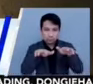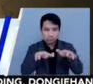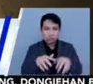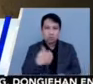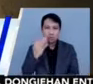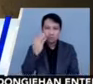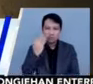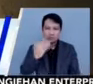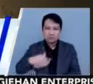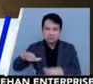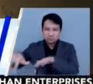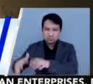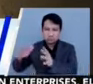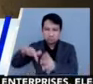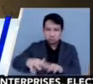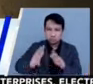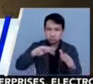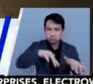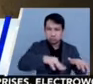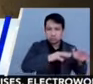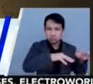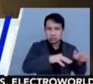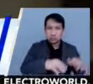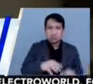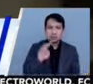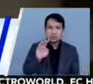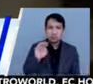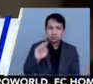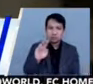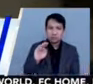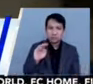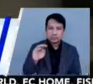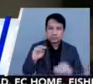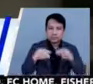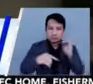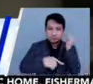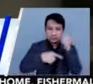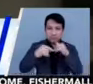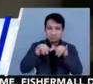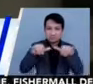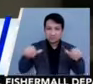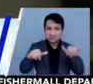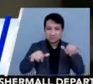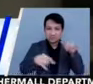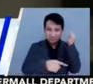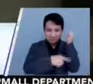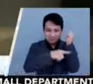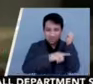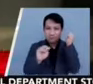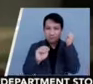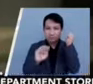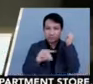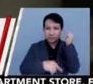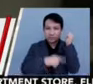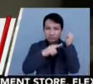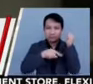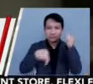ng tubig at umabot sa mahigit 14 meters ang antas kanina. Minomonitor ko rin yung level ng tubig para kahit nasa trabaho